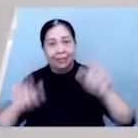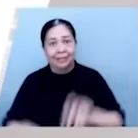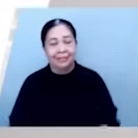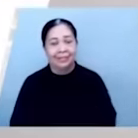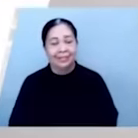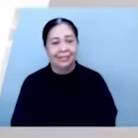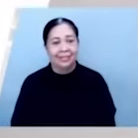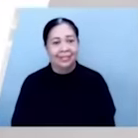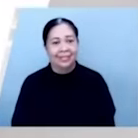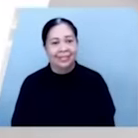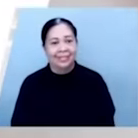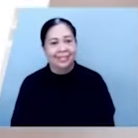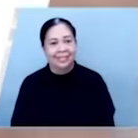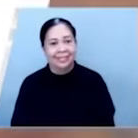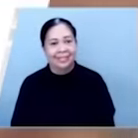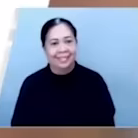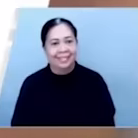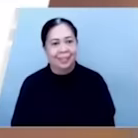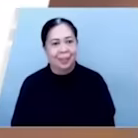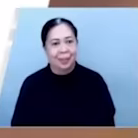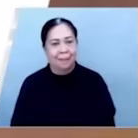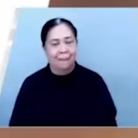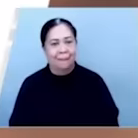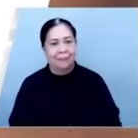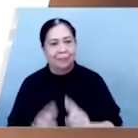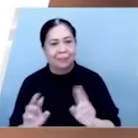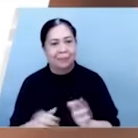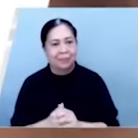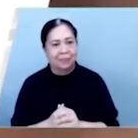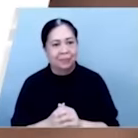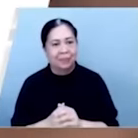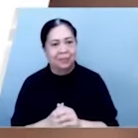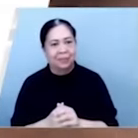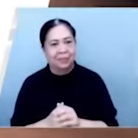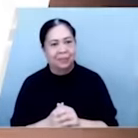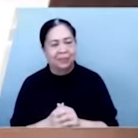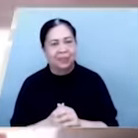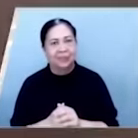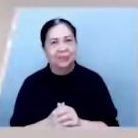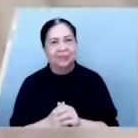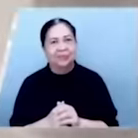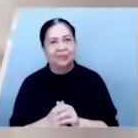Conjacat, Arkansas! Again, Batang Maraya! Mga kalarak, saan ang nagosas na plas?